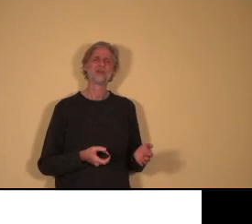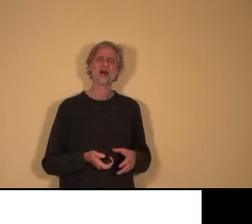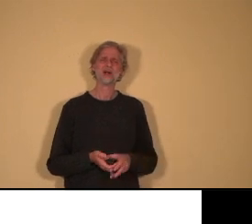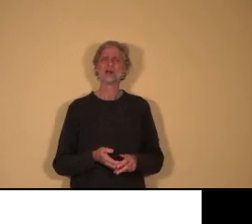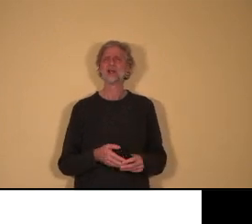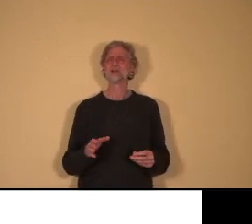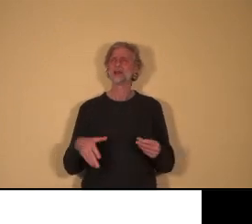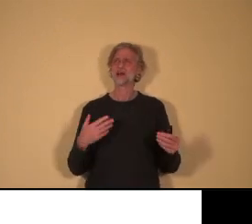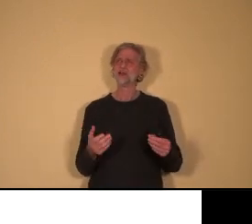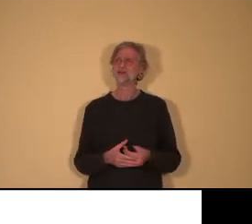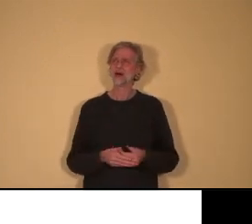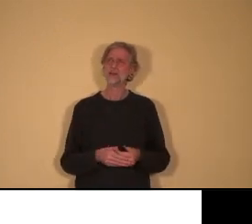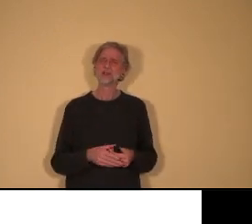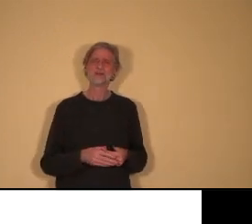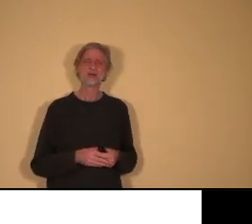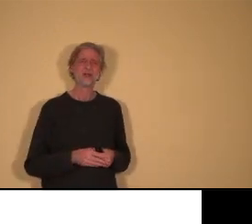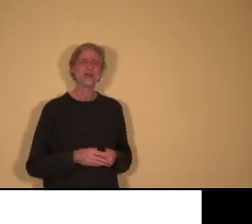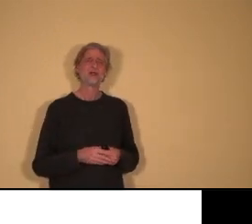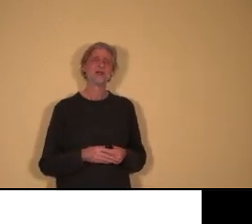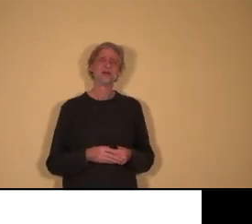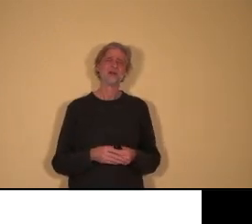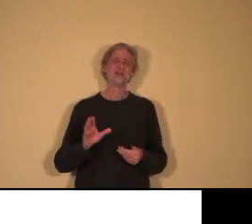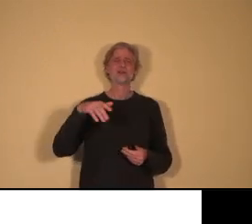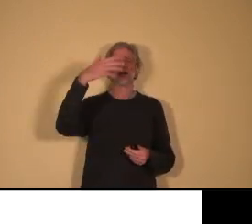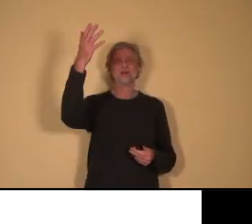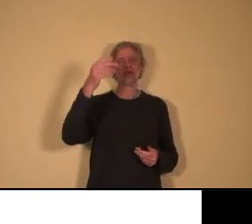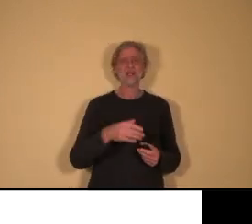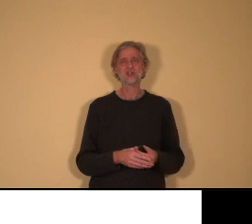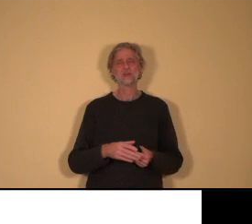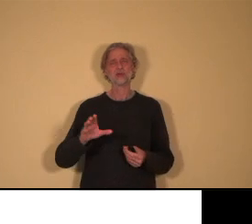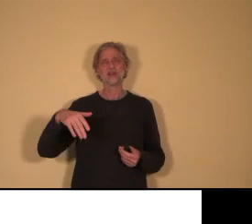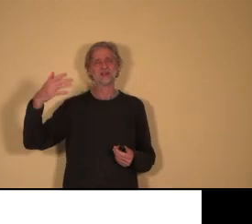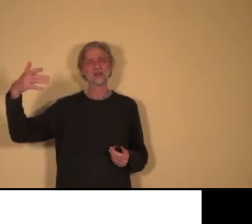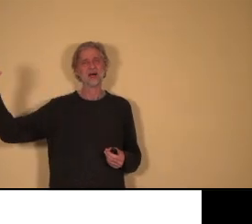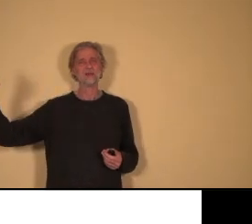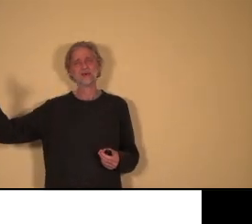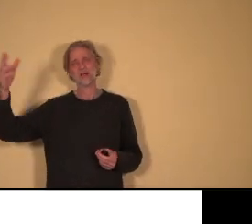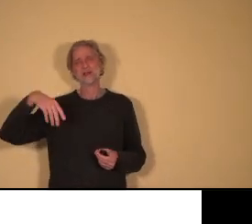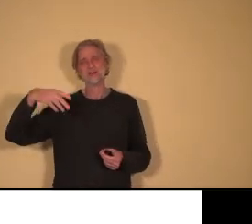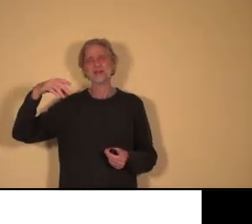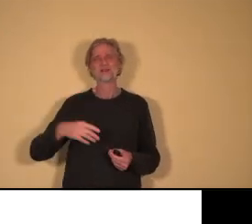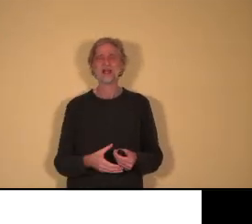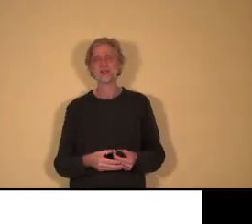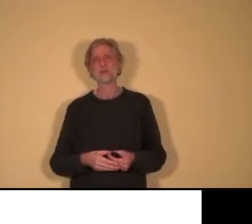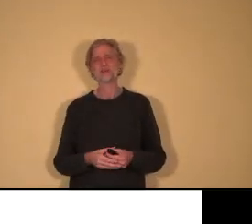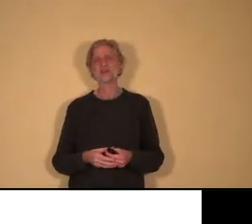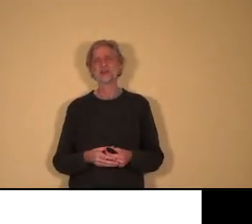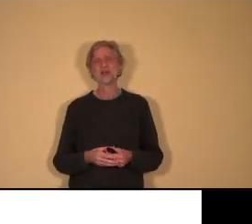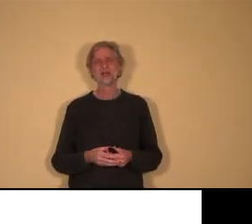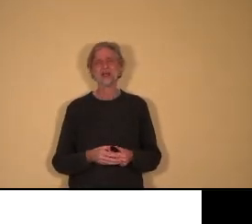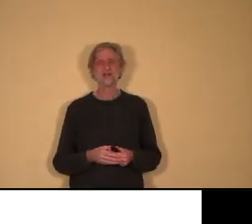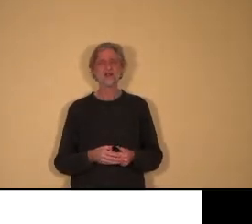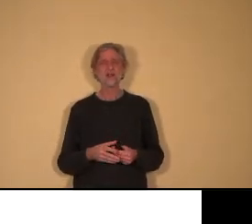Also die Frage, okay, das waren jetzt alles Verfahren, mit denen wir CO2 aus technischen Prozessen anfallend während des technischen